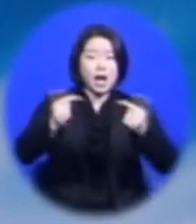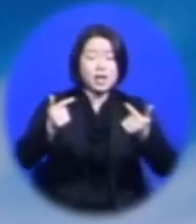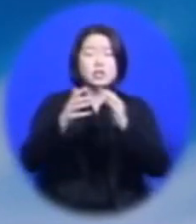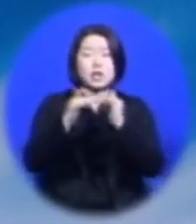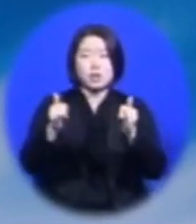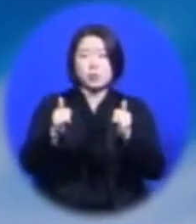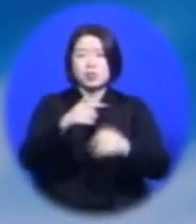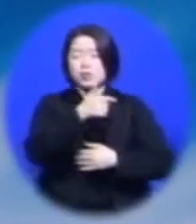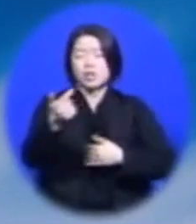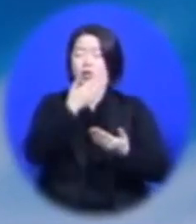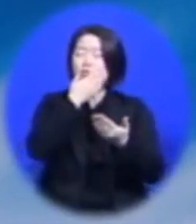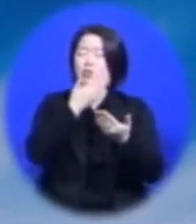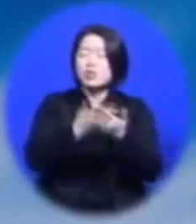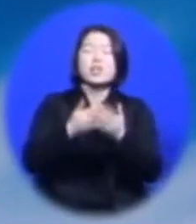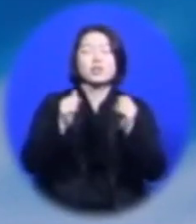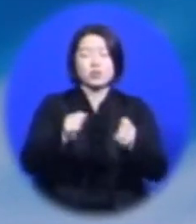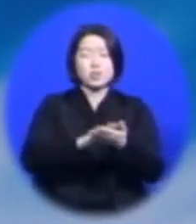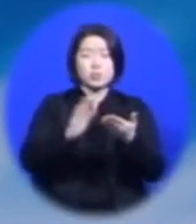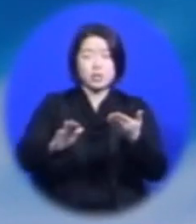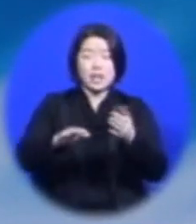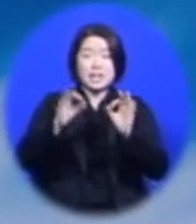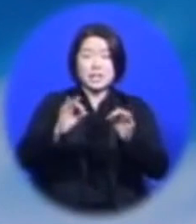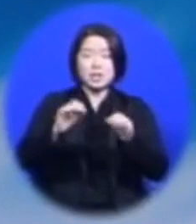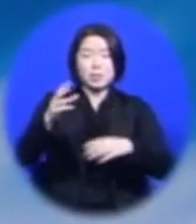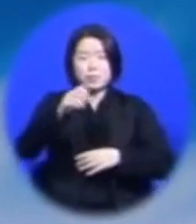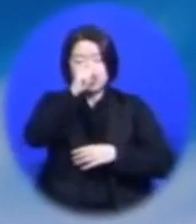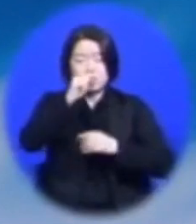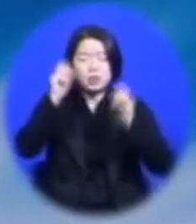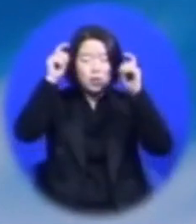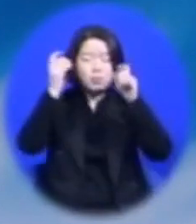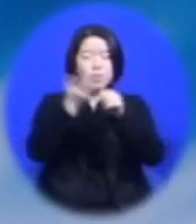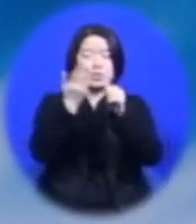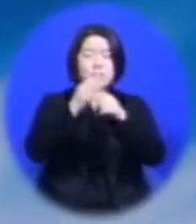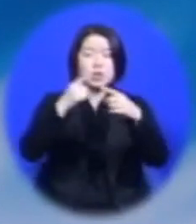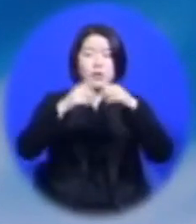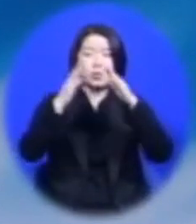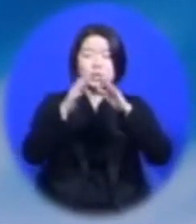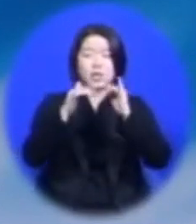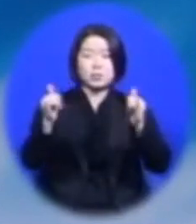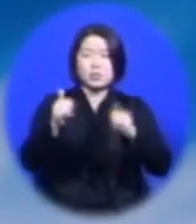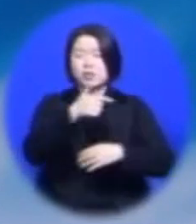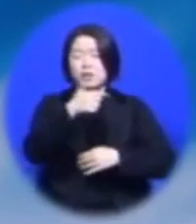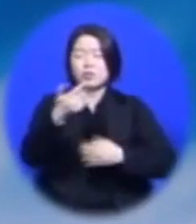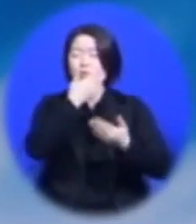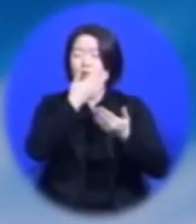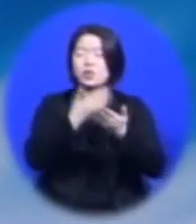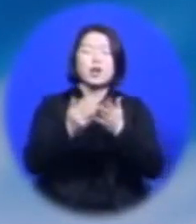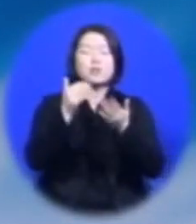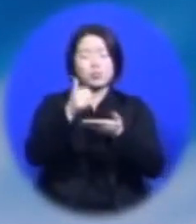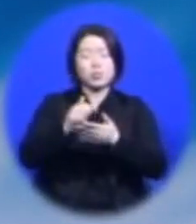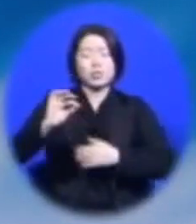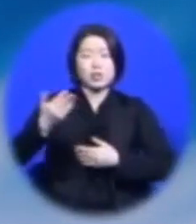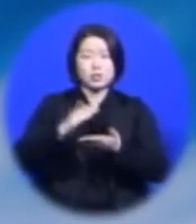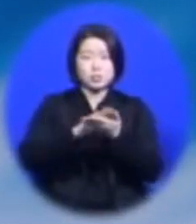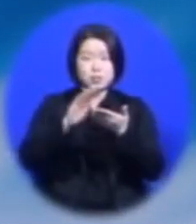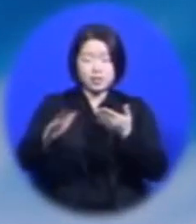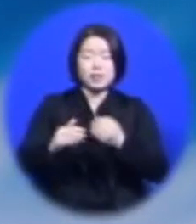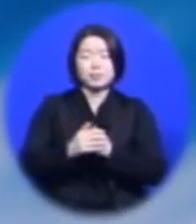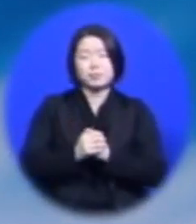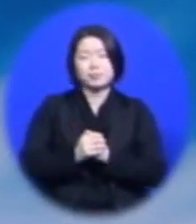존재입니다. 네. 이제는 선한 목자 교인 중에 상당히 귀한 분이 되셨어요. 네.